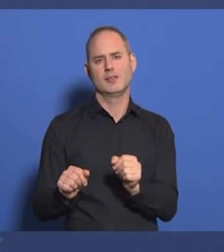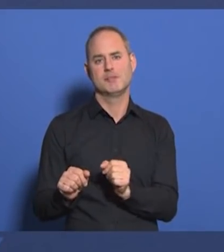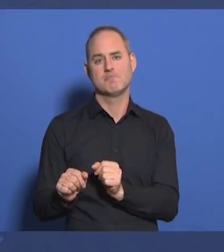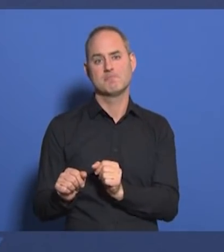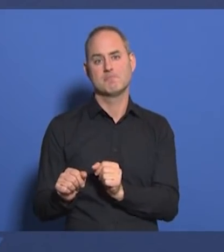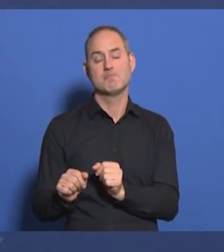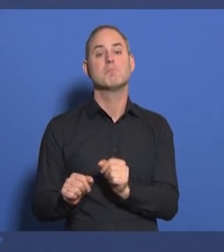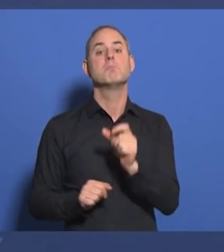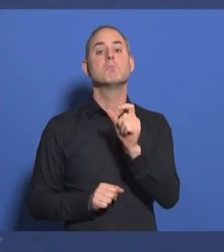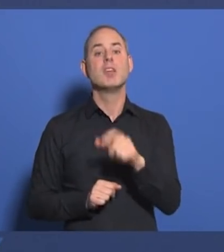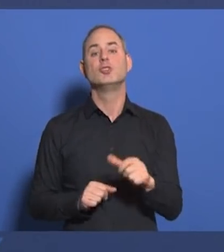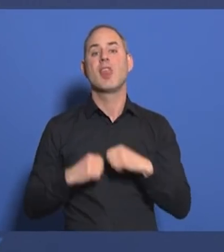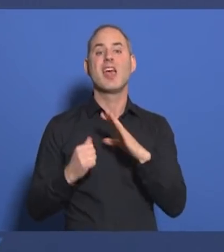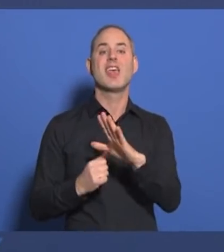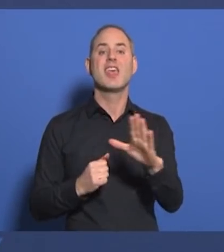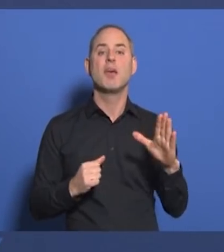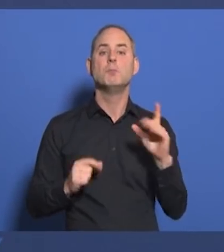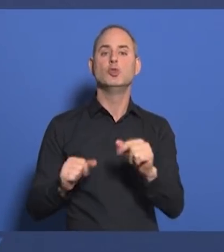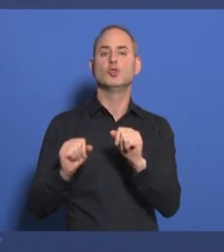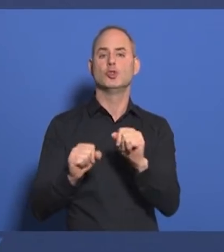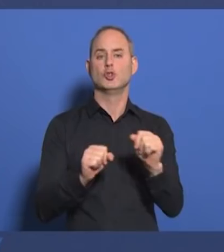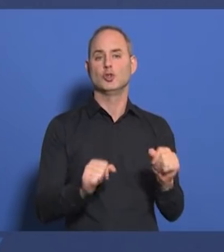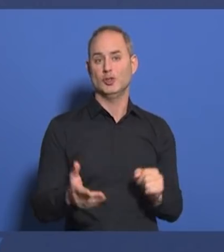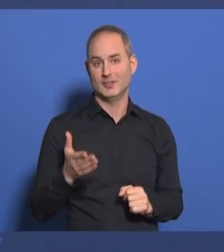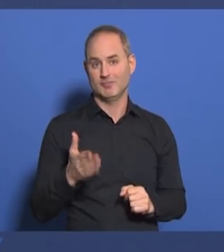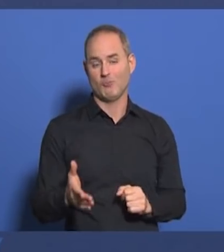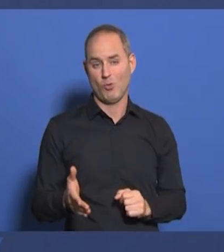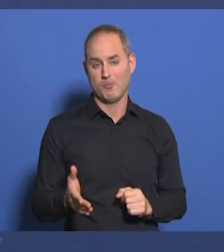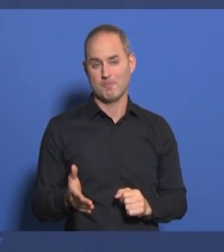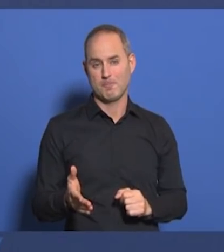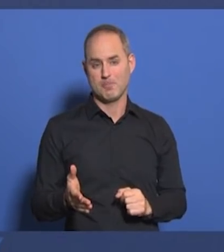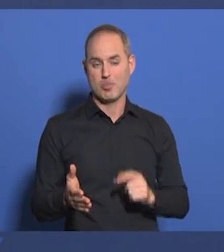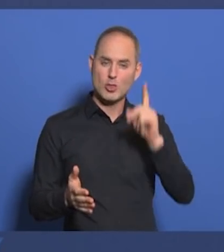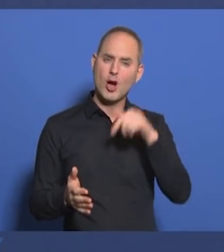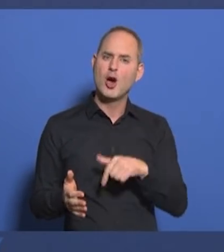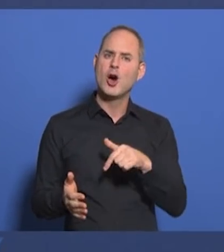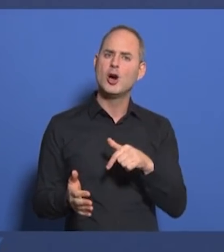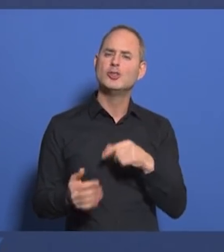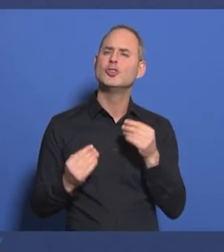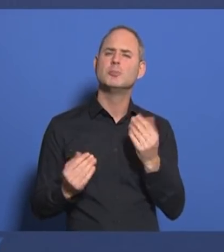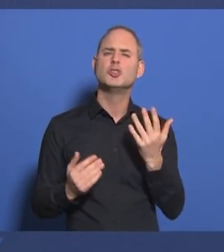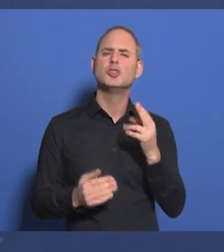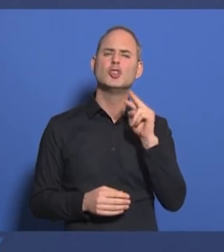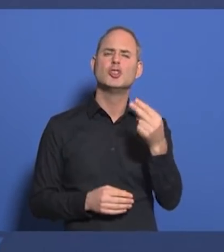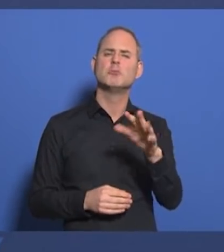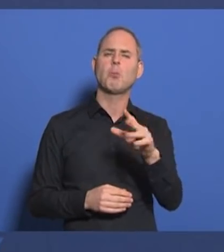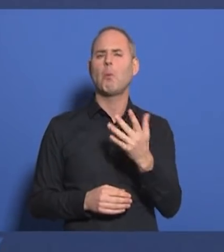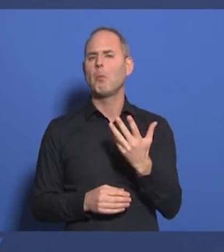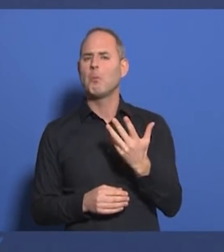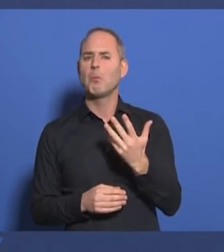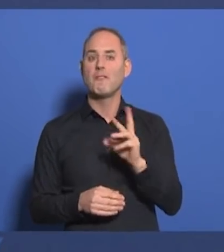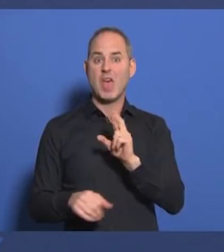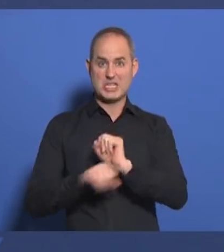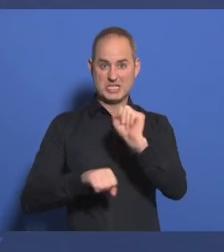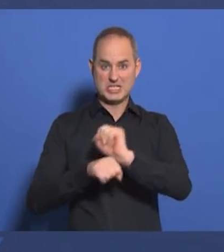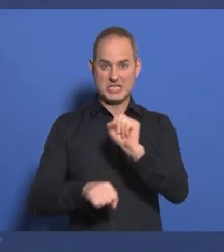gehen. Ich will mal über die reden, die zum Impfen gehen. Das ist ein starker Beitrag zu Solidarität und Freiheit für alle. Und deshalb